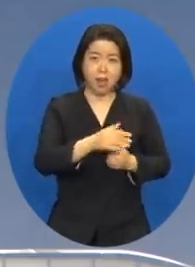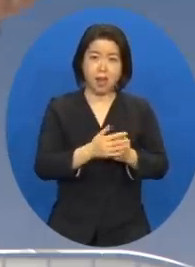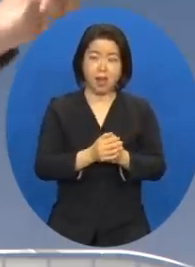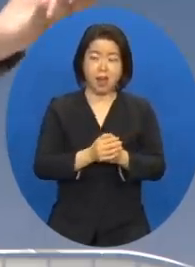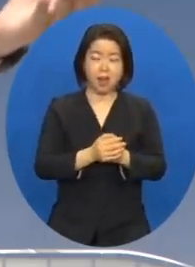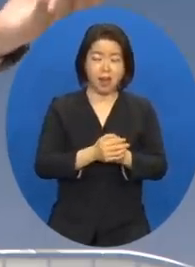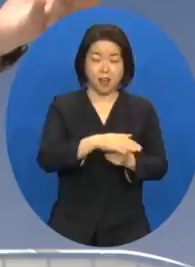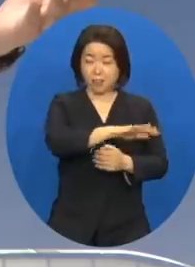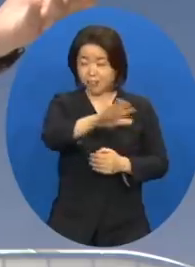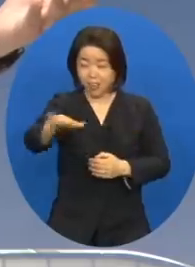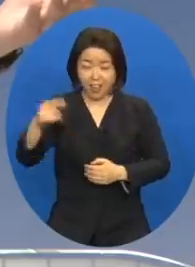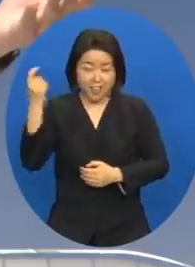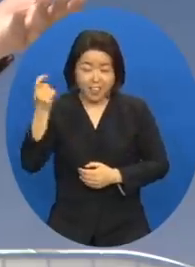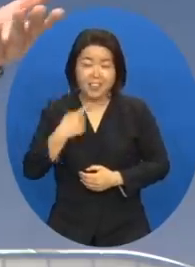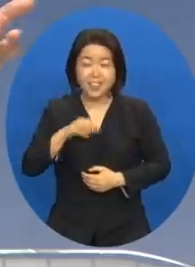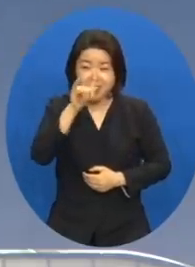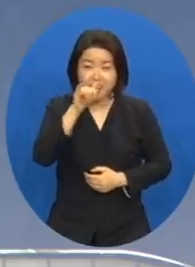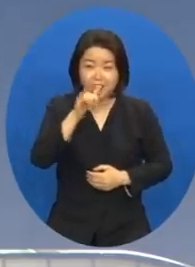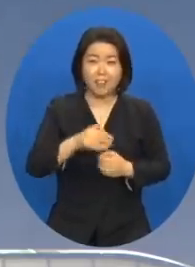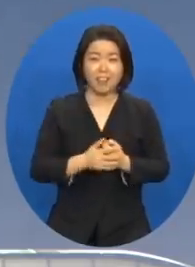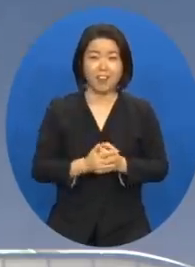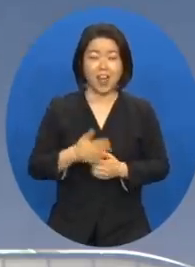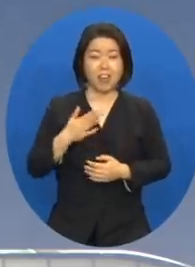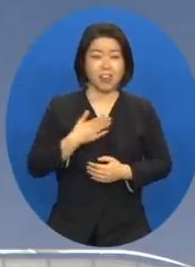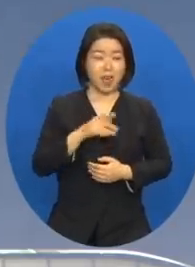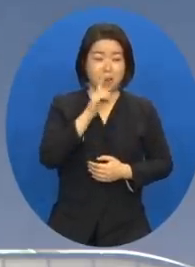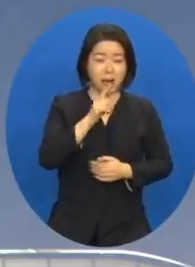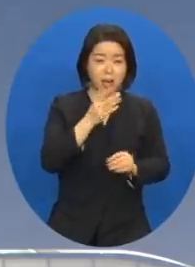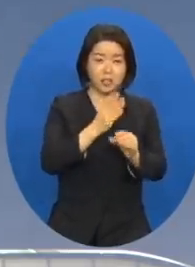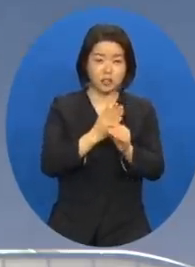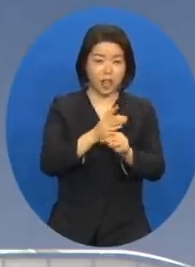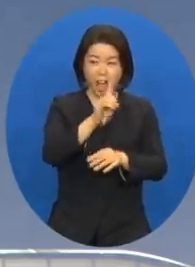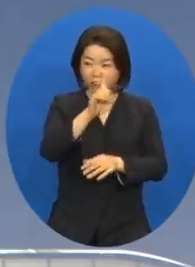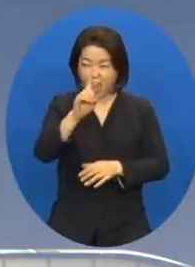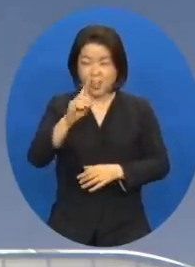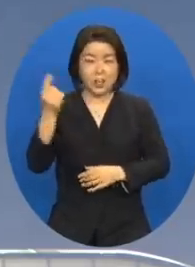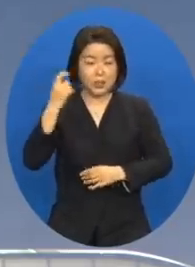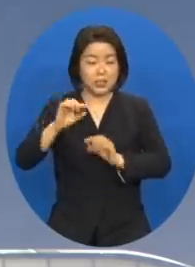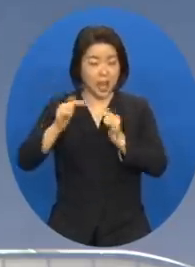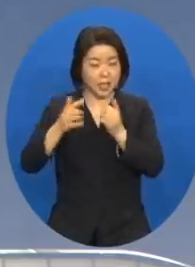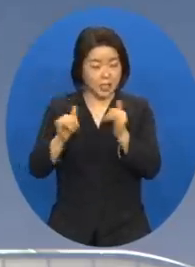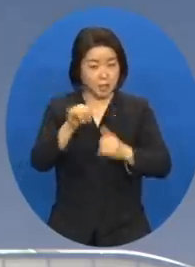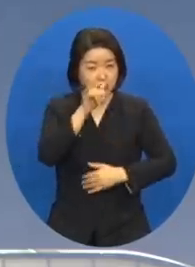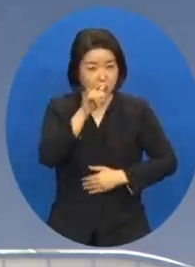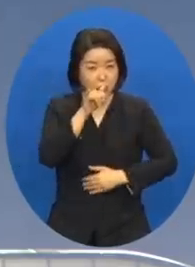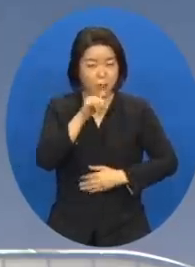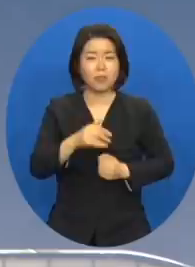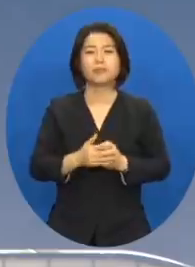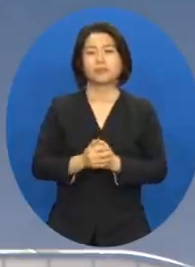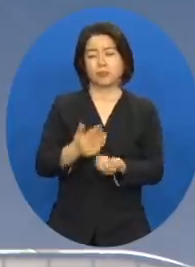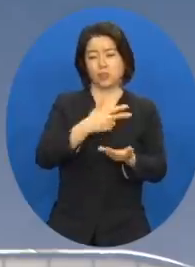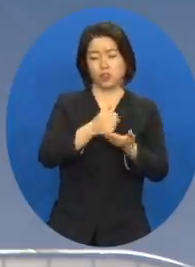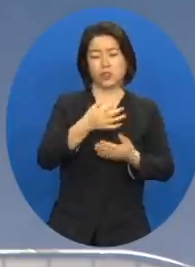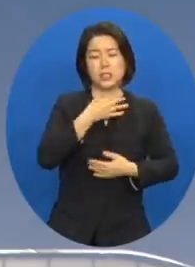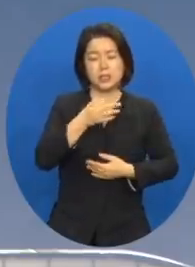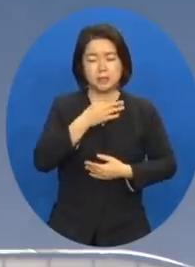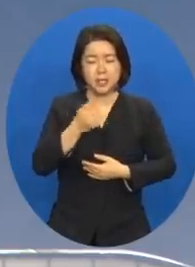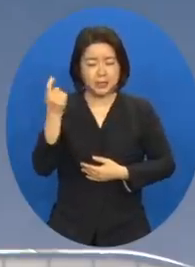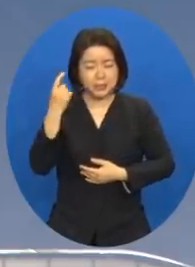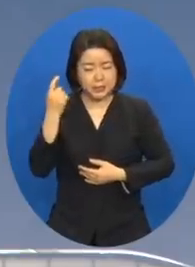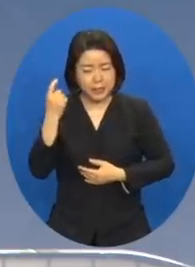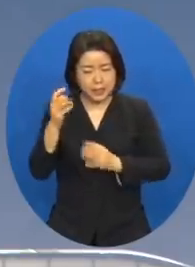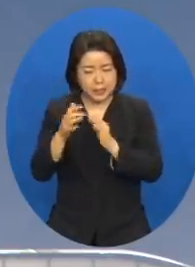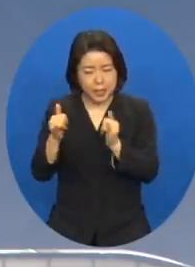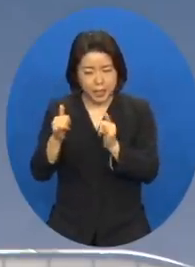안 들어보신 분 있어요? 제가 지금 한 말 중에 안 들어본 분 있어요? 주님의 음성을 들었다는 분 이야기를